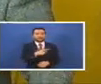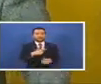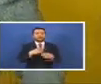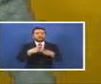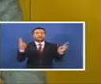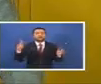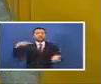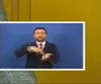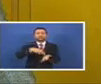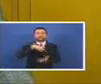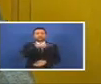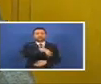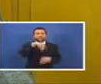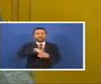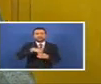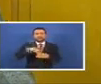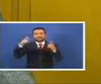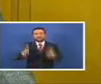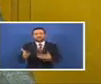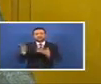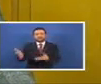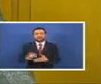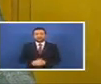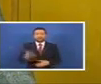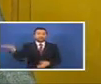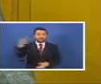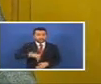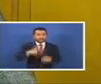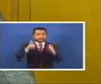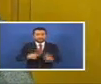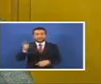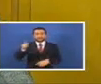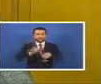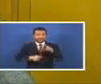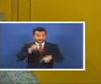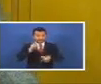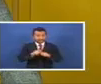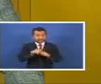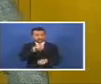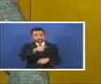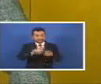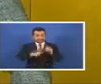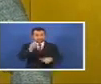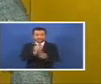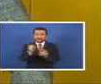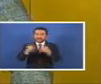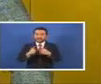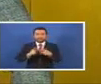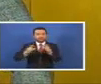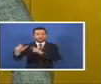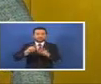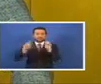bağımsız kürsülerdir. Meclis çatısının altıdır. Gelin siyasi işleri siyaseten